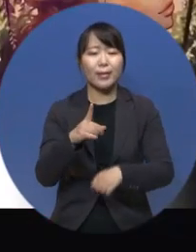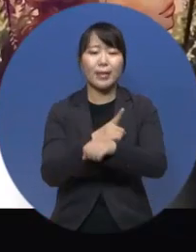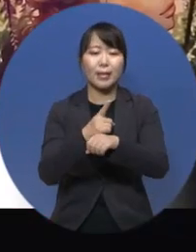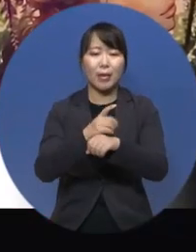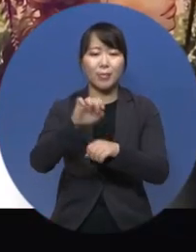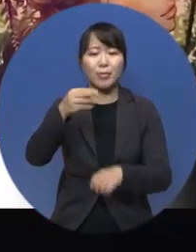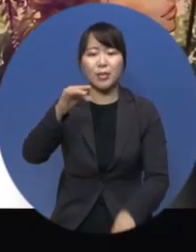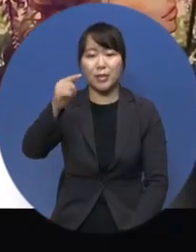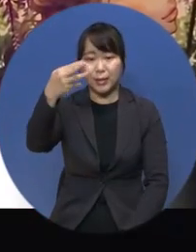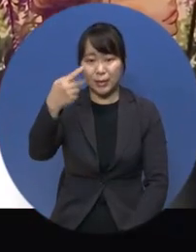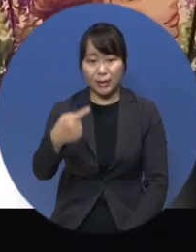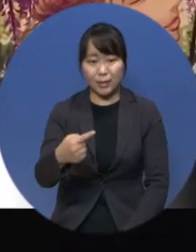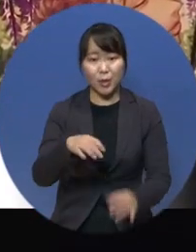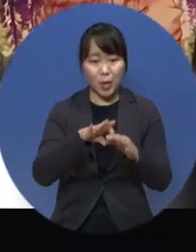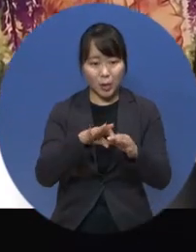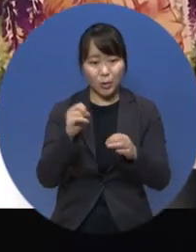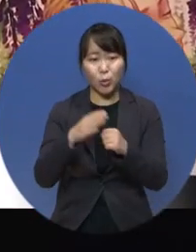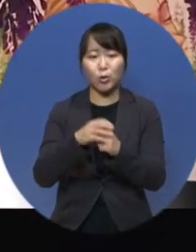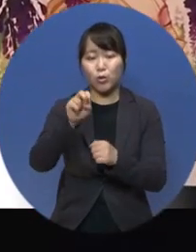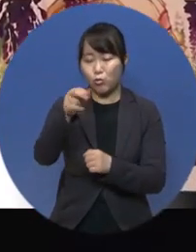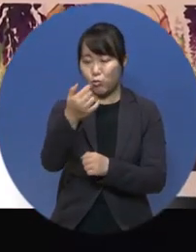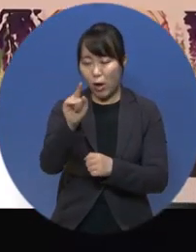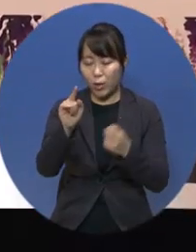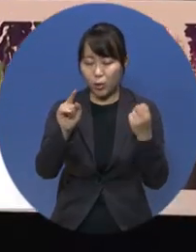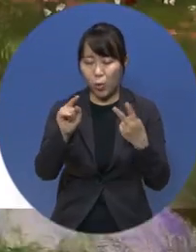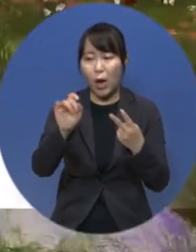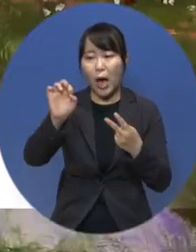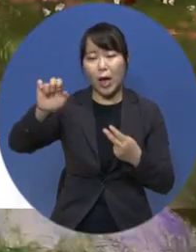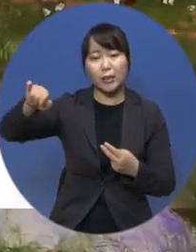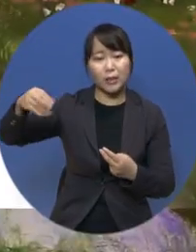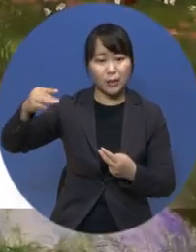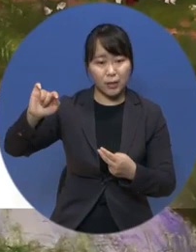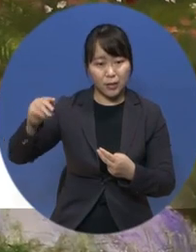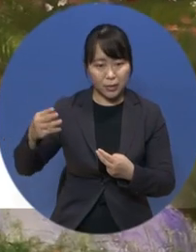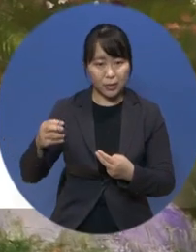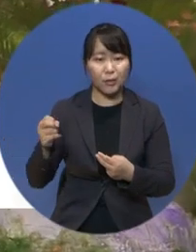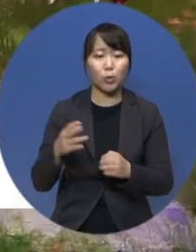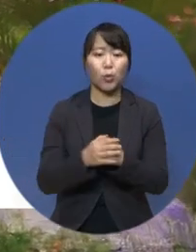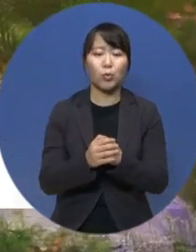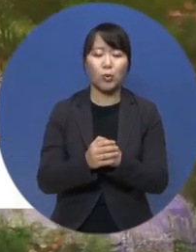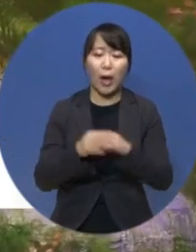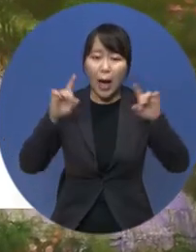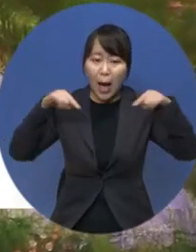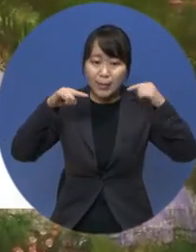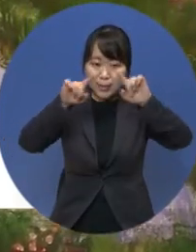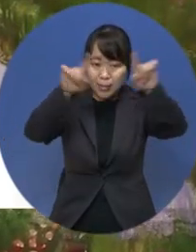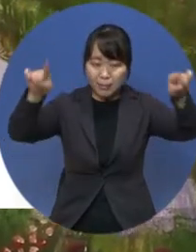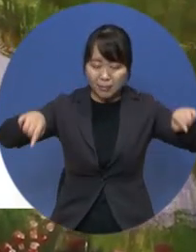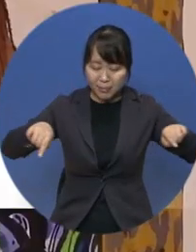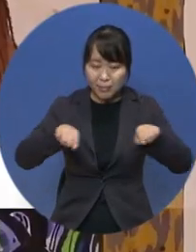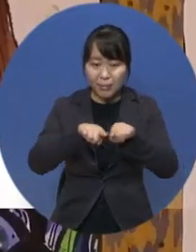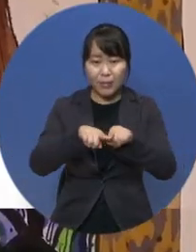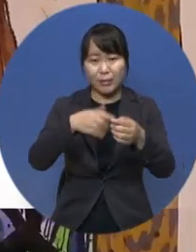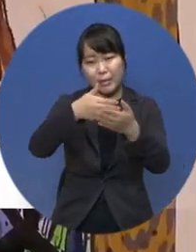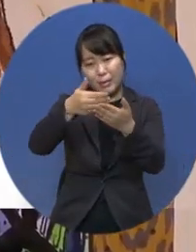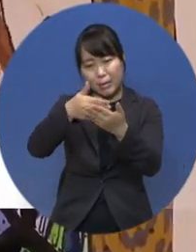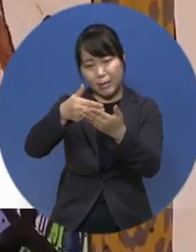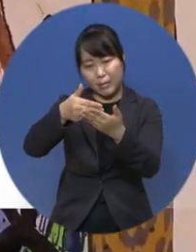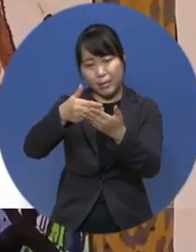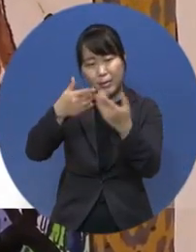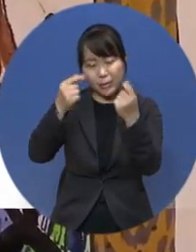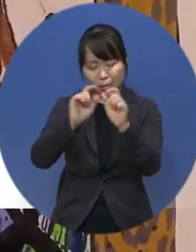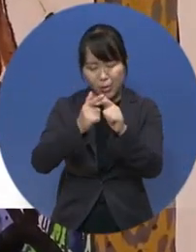프린트 작품에서 부터 유화 아크릴 을 전통적인 재료인 한지에 채색 물감을 활용한 작품 등